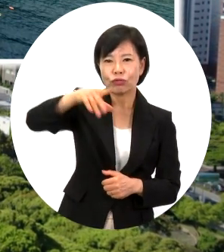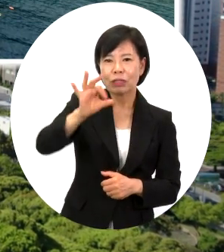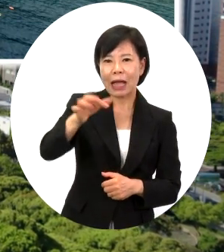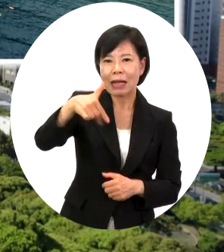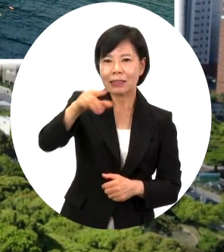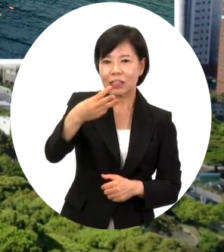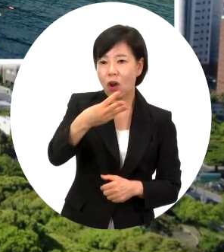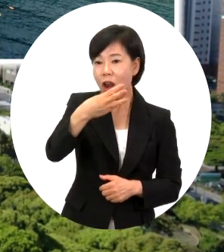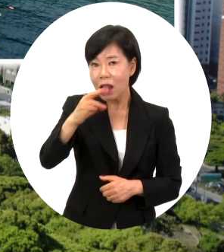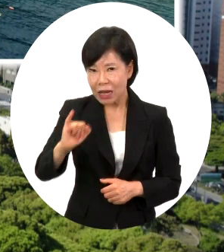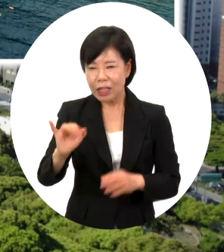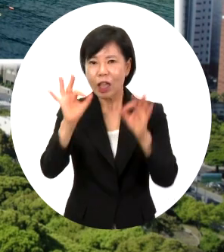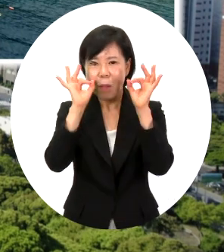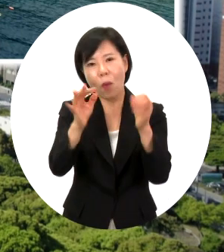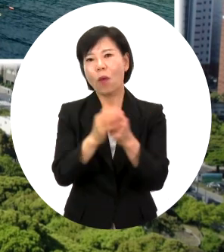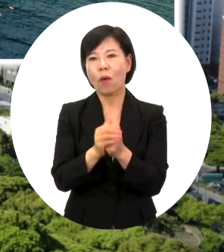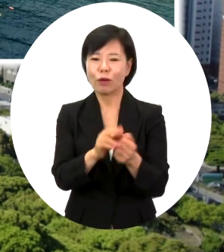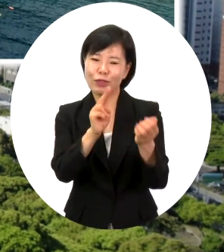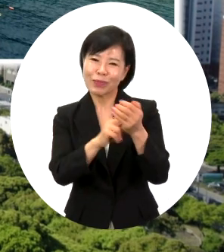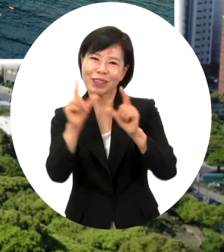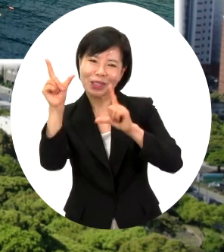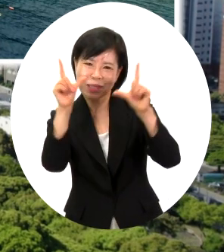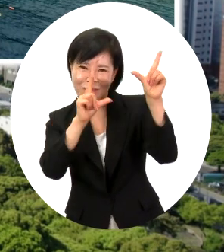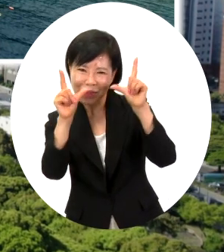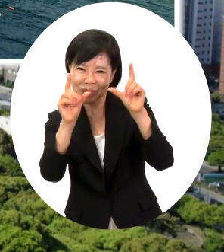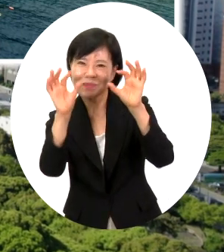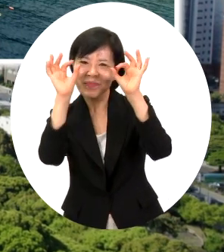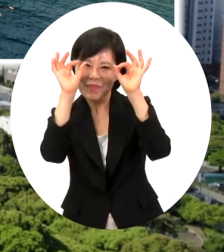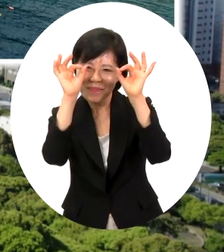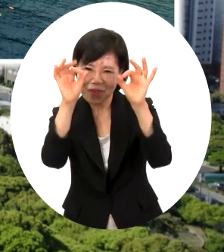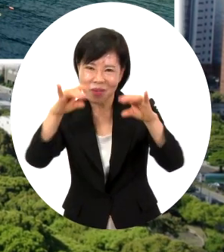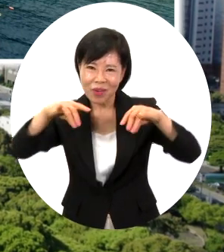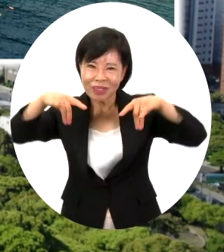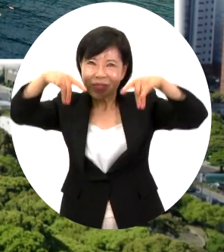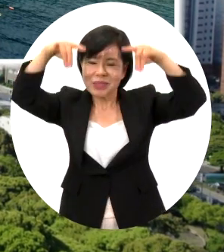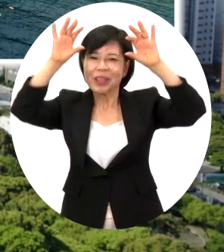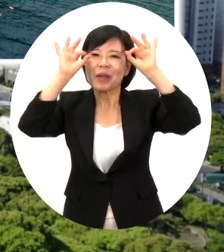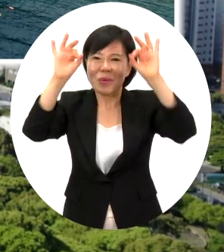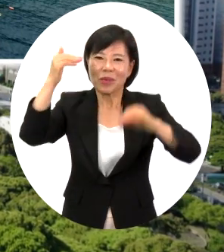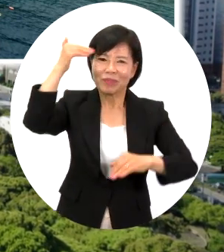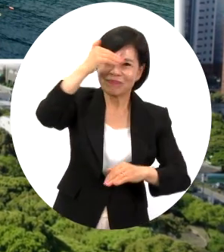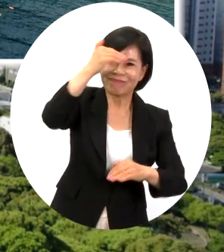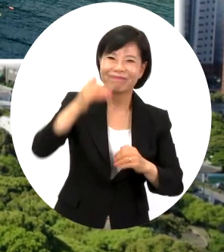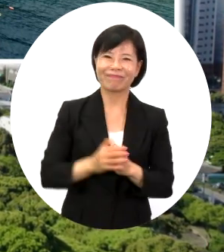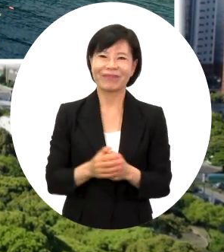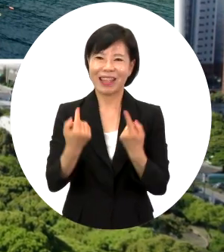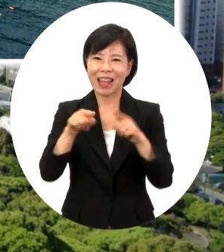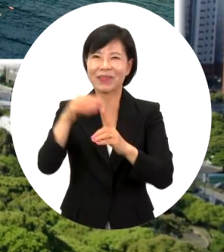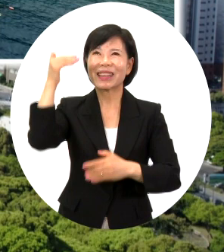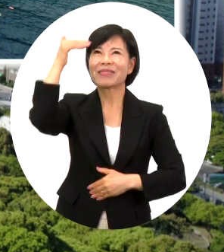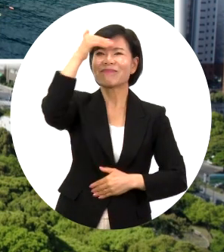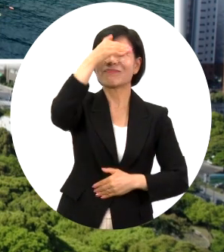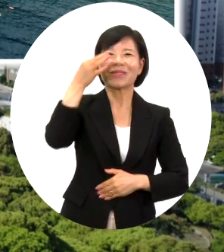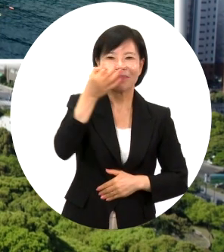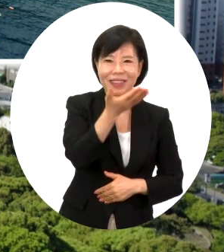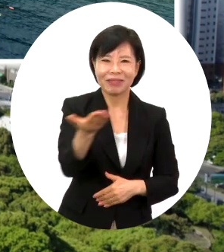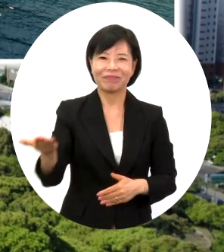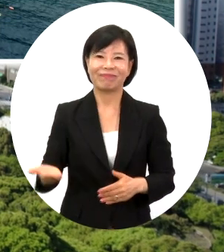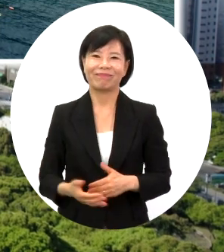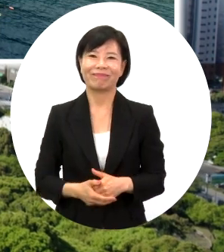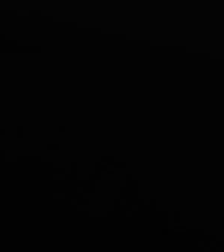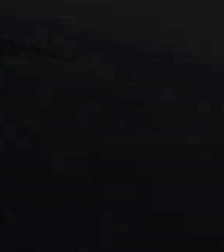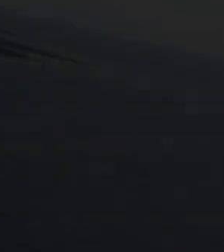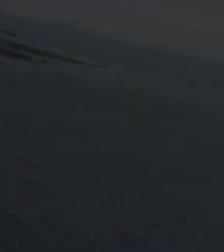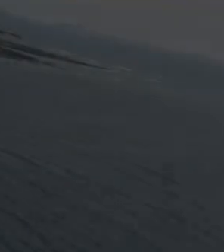본 모습부터 평상시에는 볼 수 없었던 숨겨진 모습을 오건섭 주무관이 드론 영상으로 담았습니다. 함께